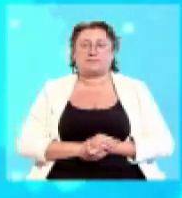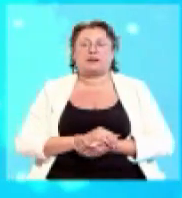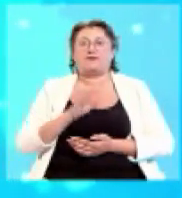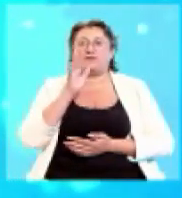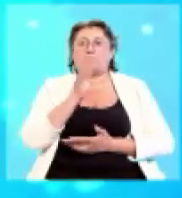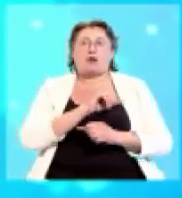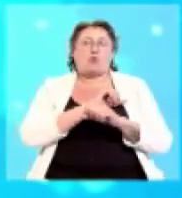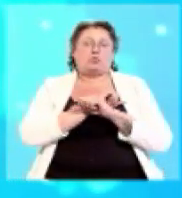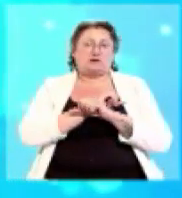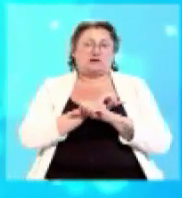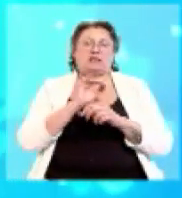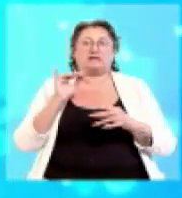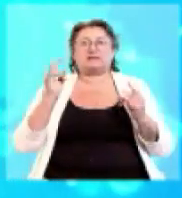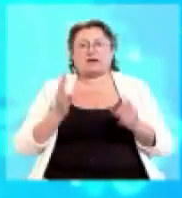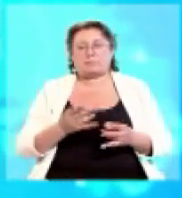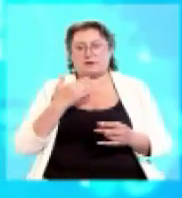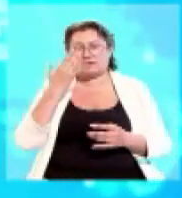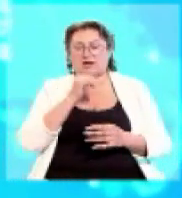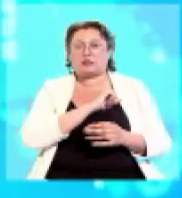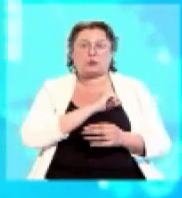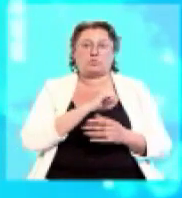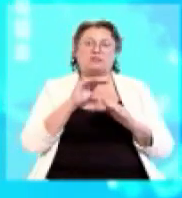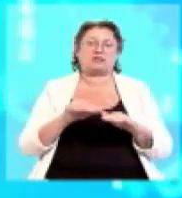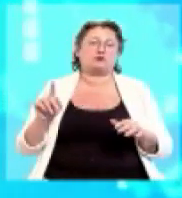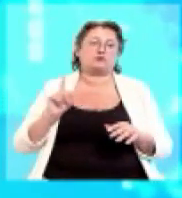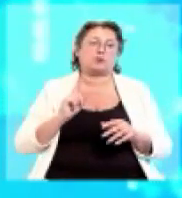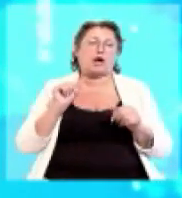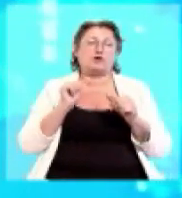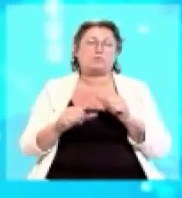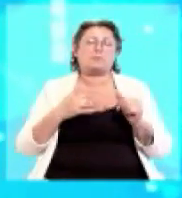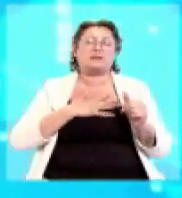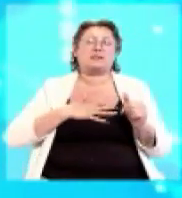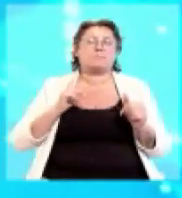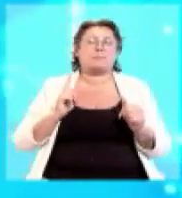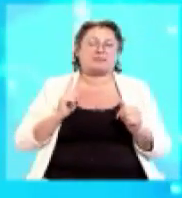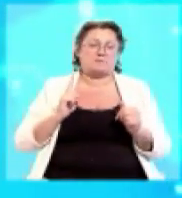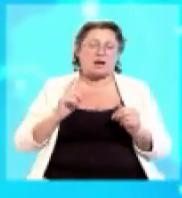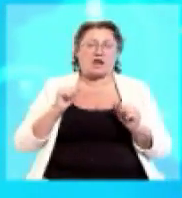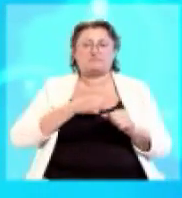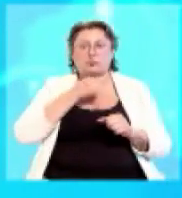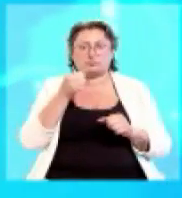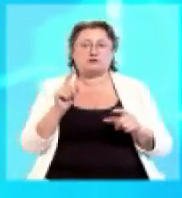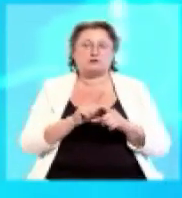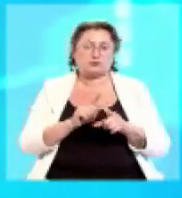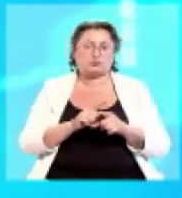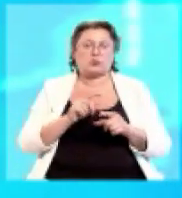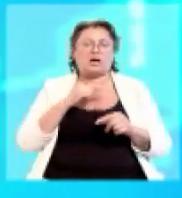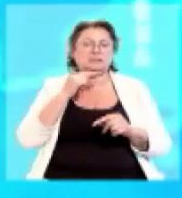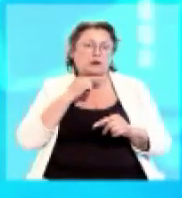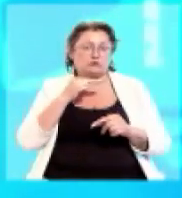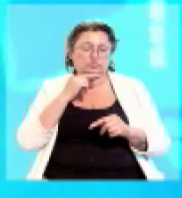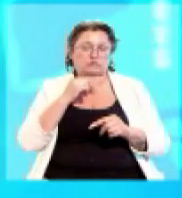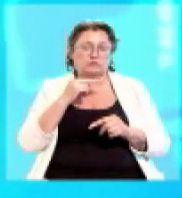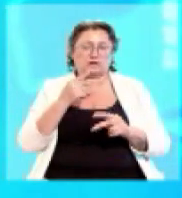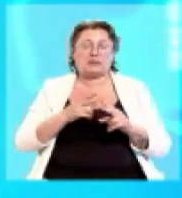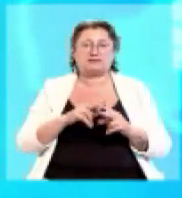Время отдыха и травм. Летних каникул дети ждут с особым нетерпением. А взрослые с такой же особой